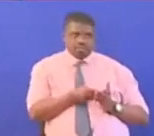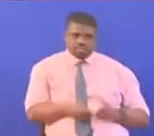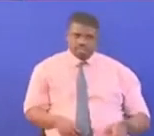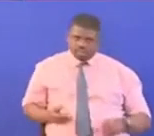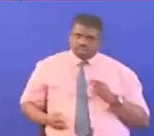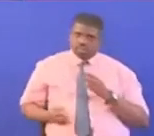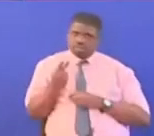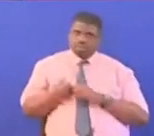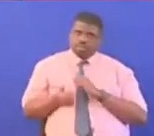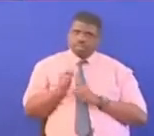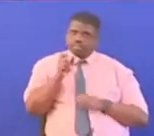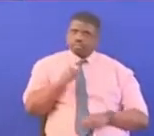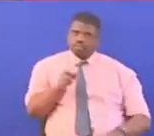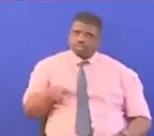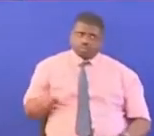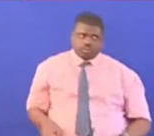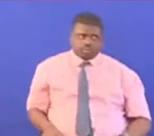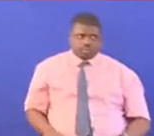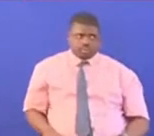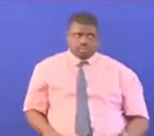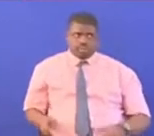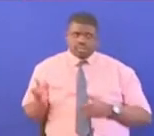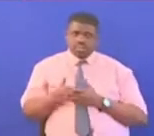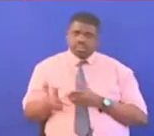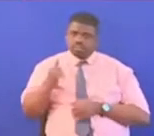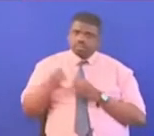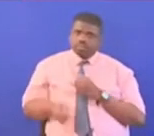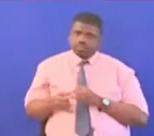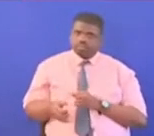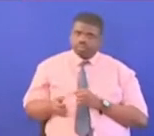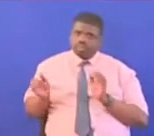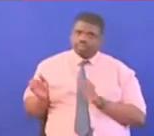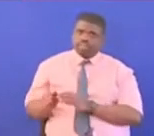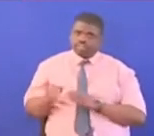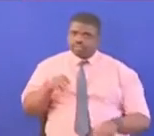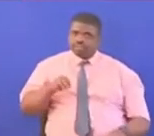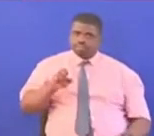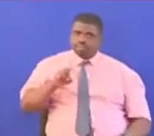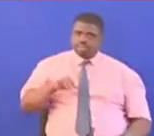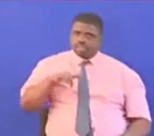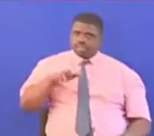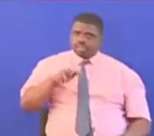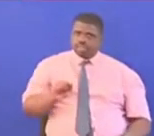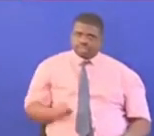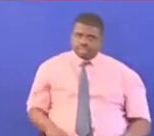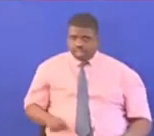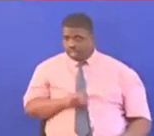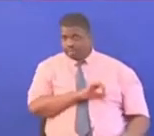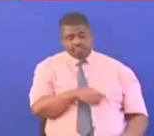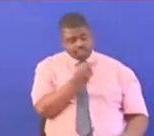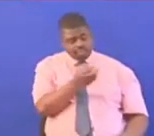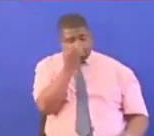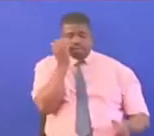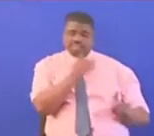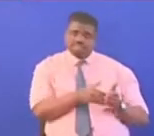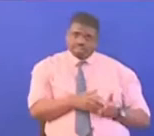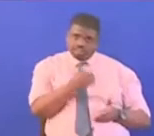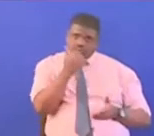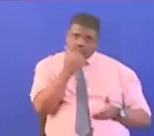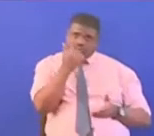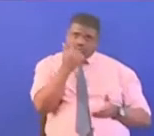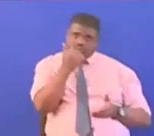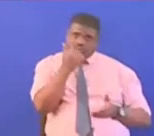tukaenda kutatua matatizo ya Watanzania. Ka eneo kenyewe kako mwishoni mwa hifadhi ya Manyara, hekta zenyewe hata 2,000 hazifiki. Hatukikata